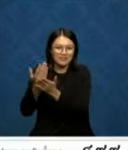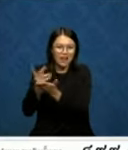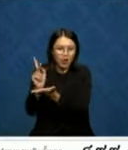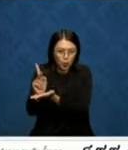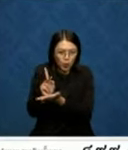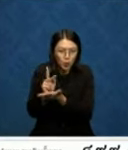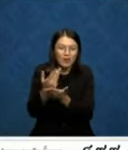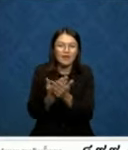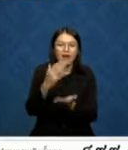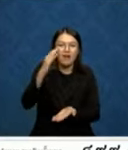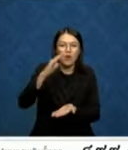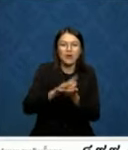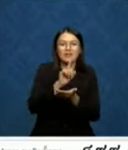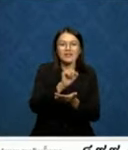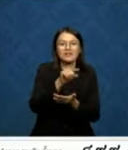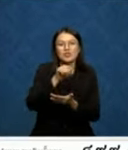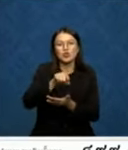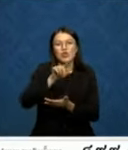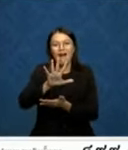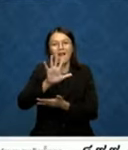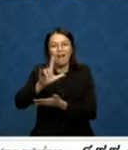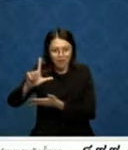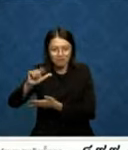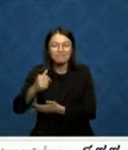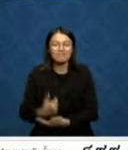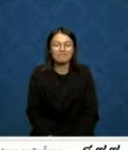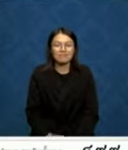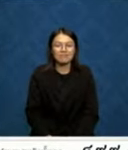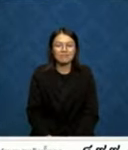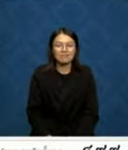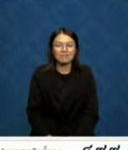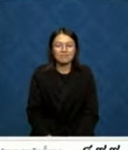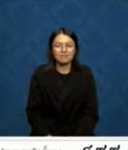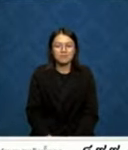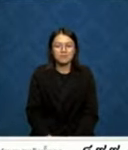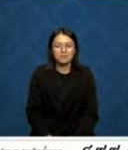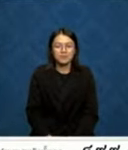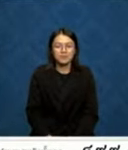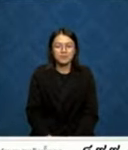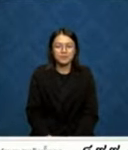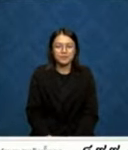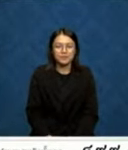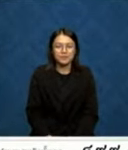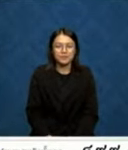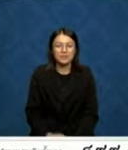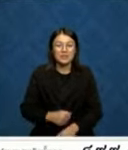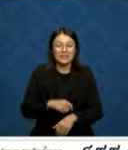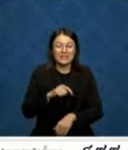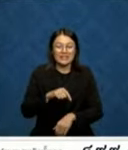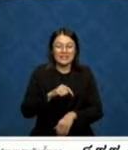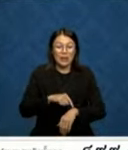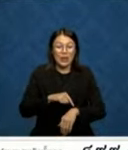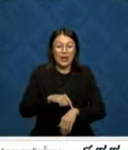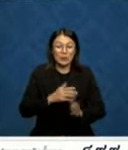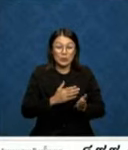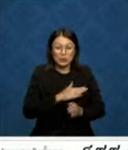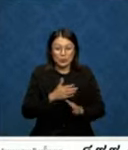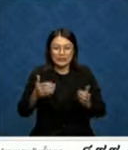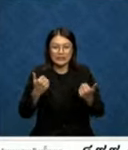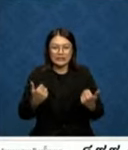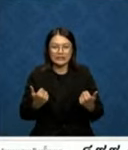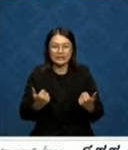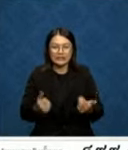น 1.5 ล้านล้านบาทอันที่จริงช่วงเวลานี้ควร